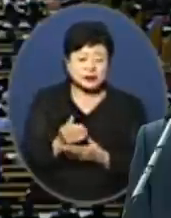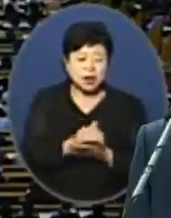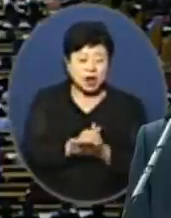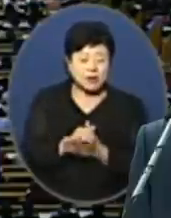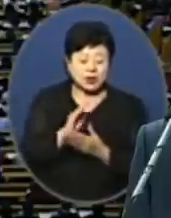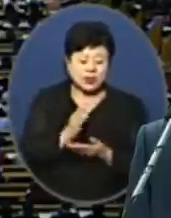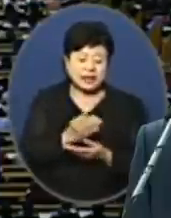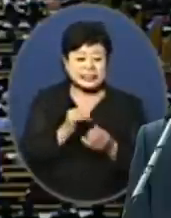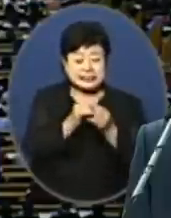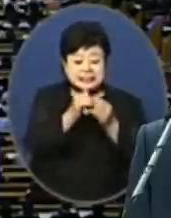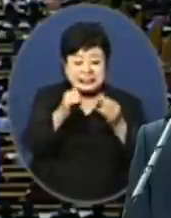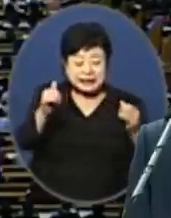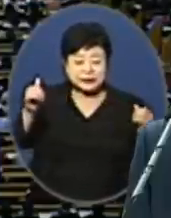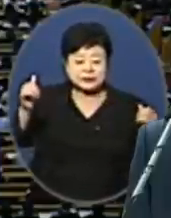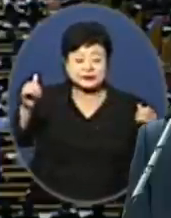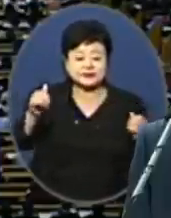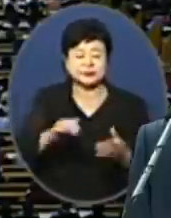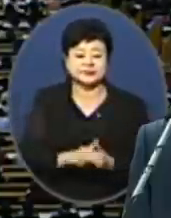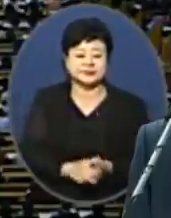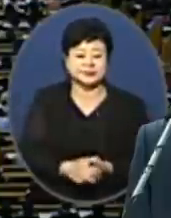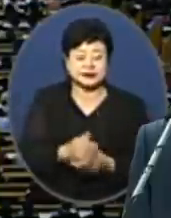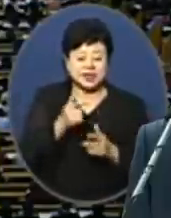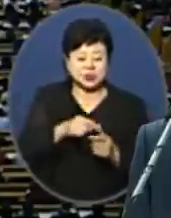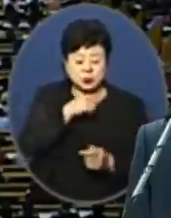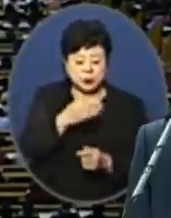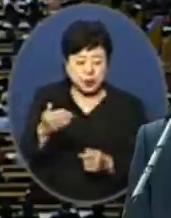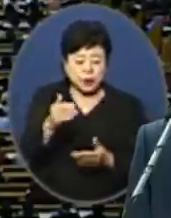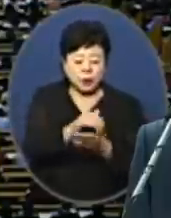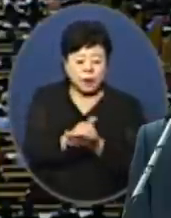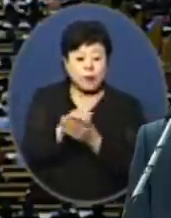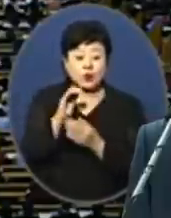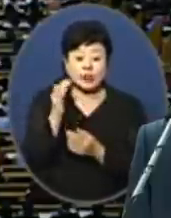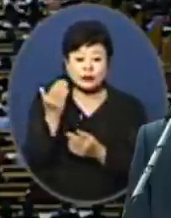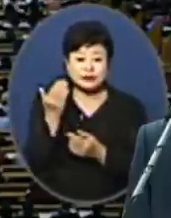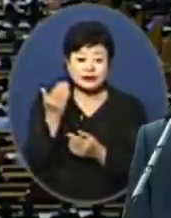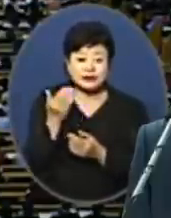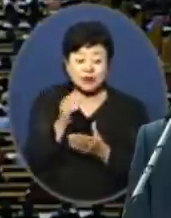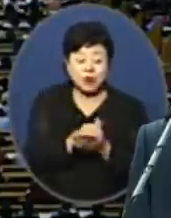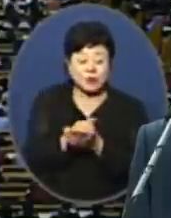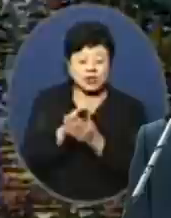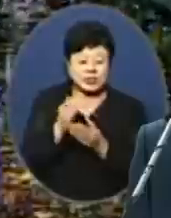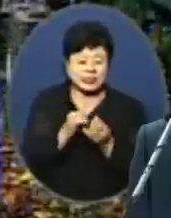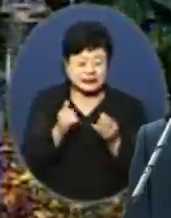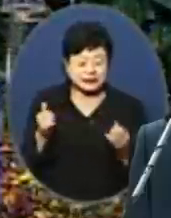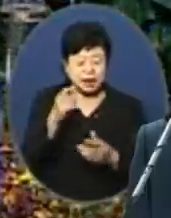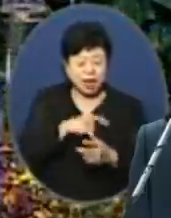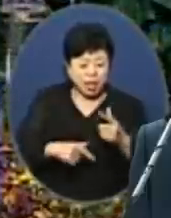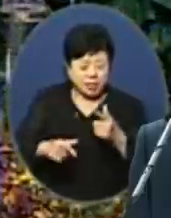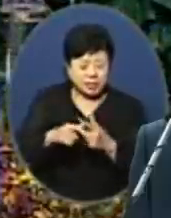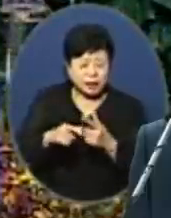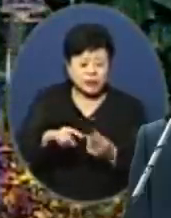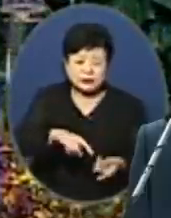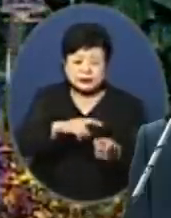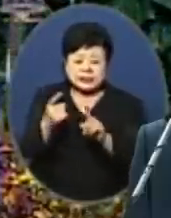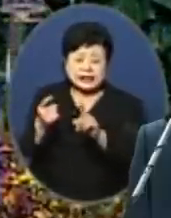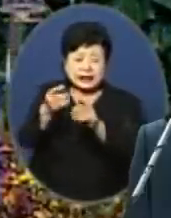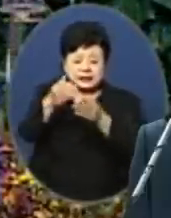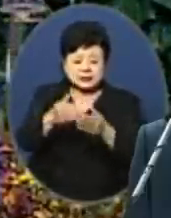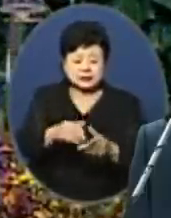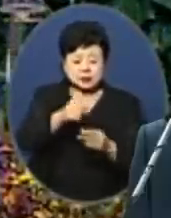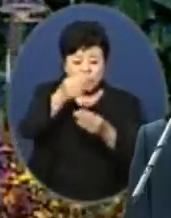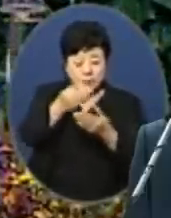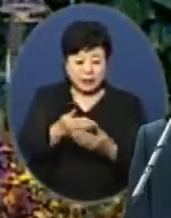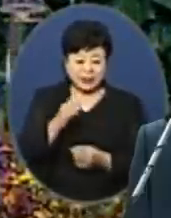되었은즉 예수님이 보혈로 화목하게 되었습니다. 화목하게 된 자로서 더욱 그의 살아나심을 말미암아 구원을